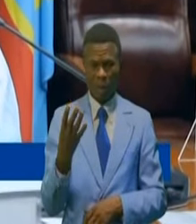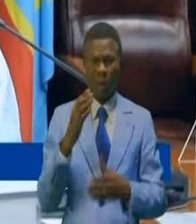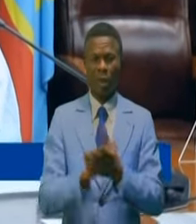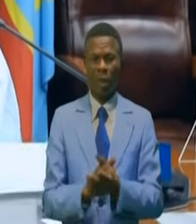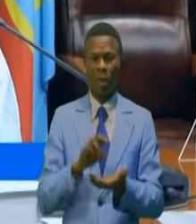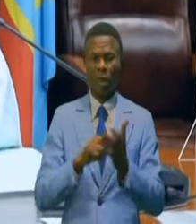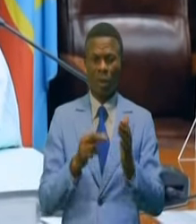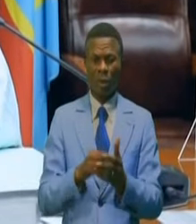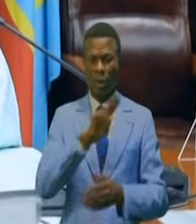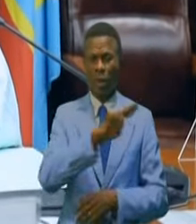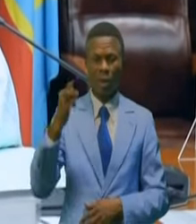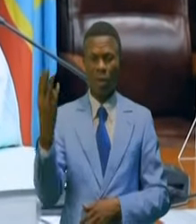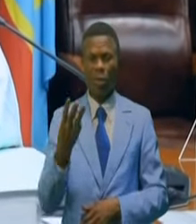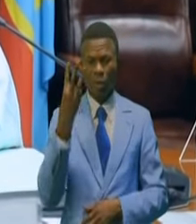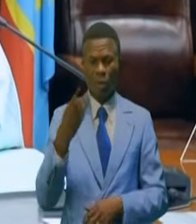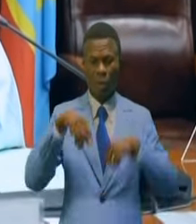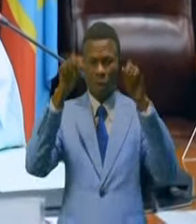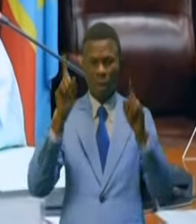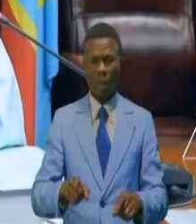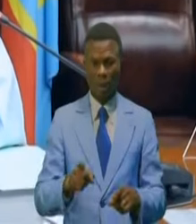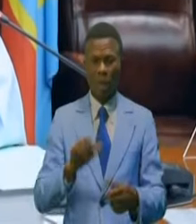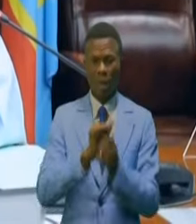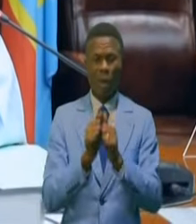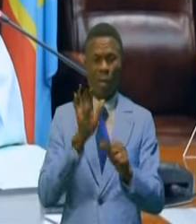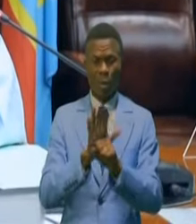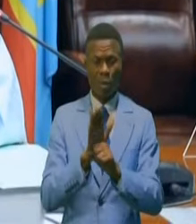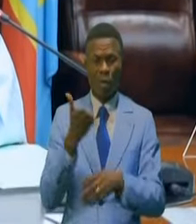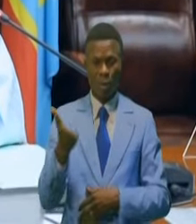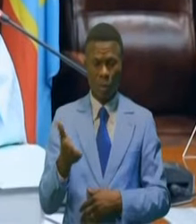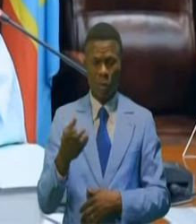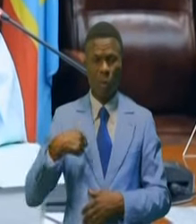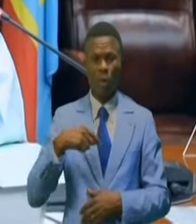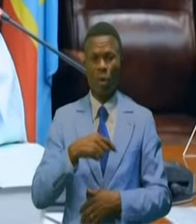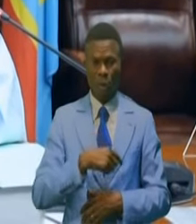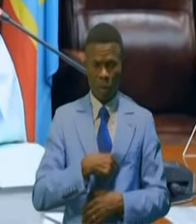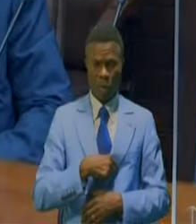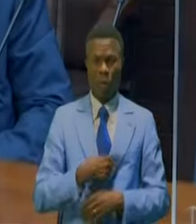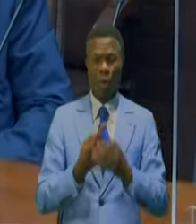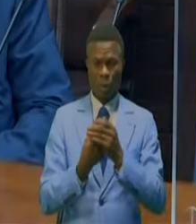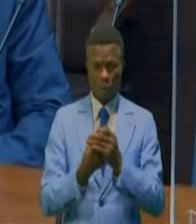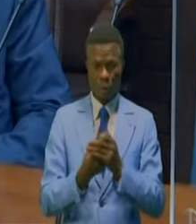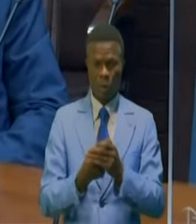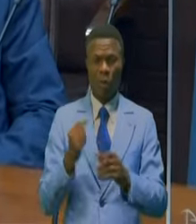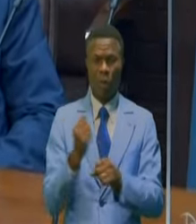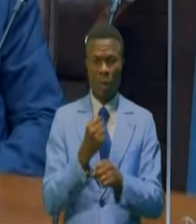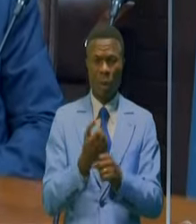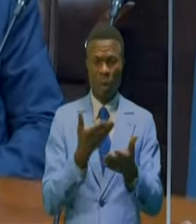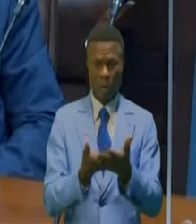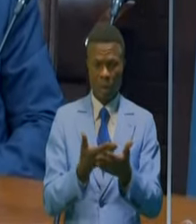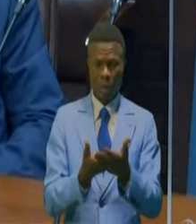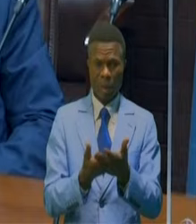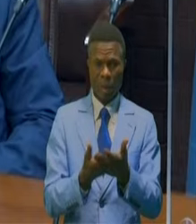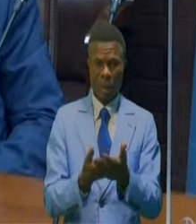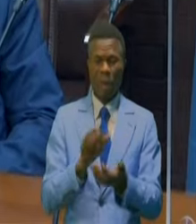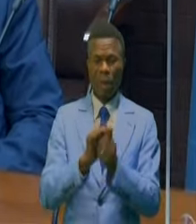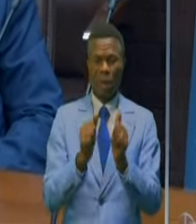L'année 2023 a été une année pleine de défis. Nous nous sommes attelés, en tout cas du côté de la banque centrale, je peux le